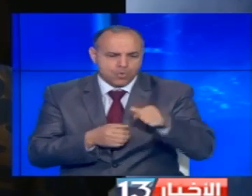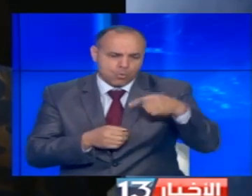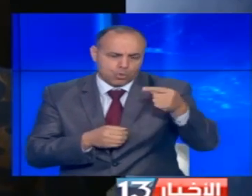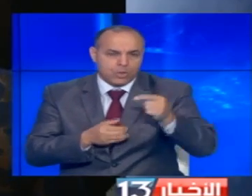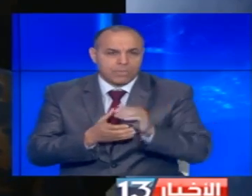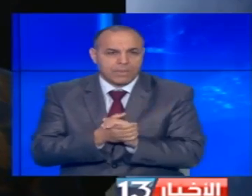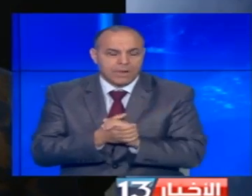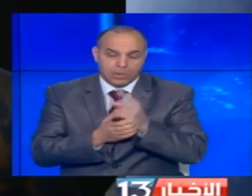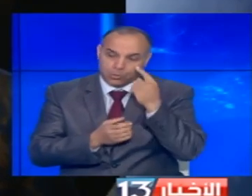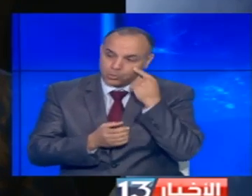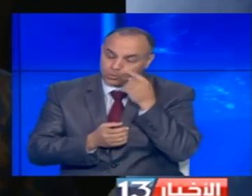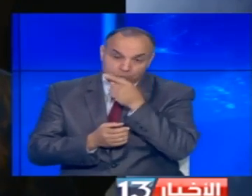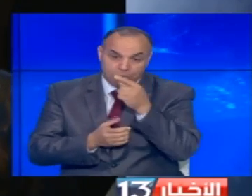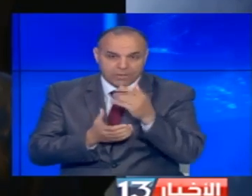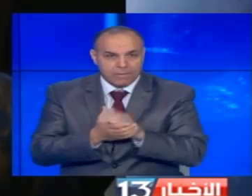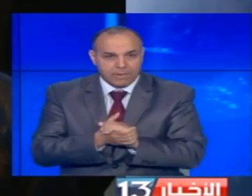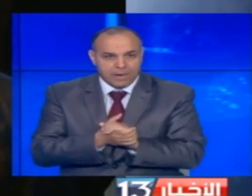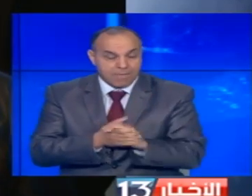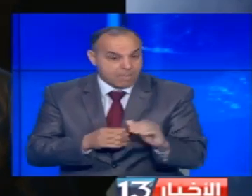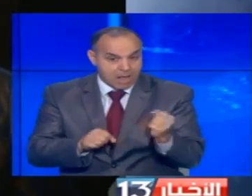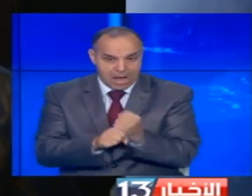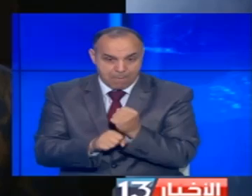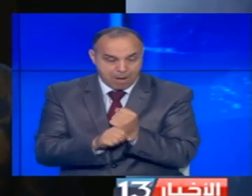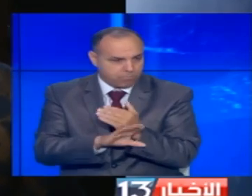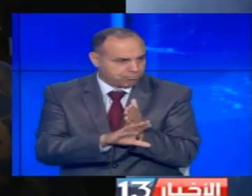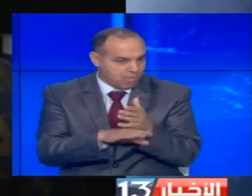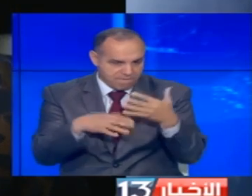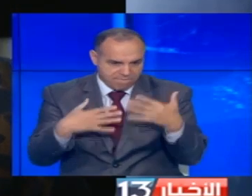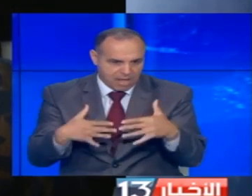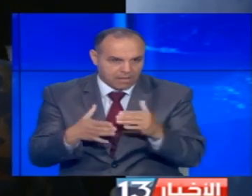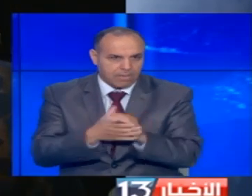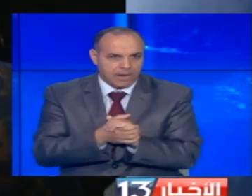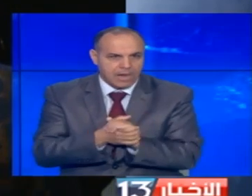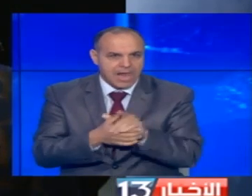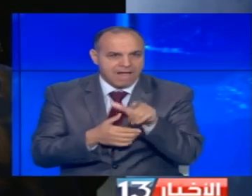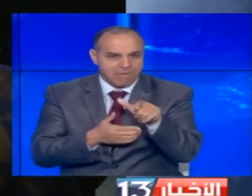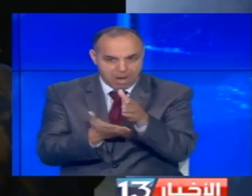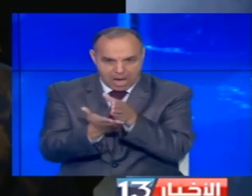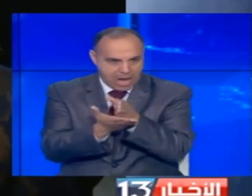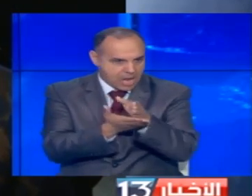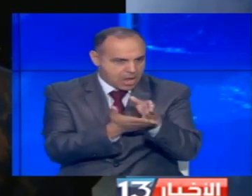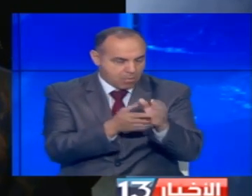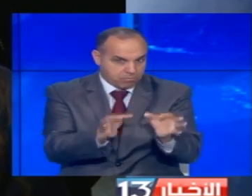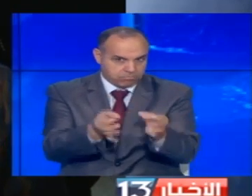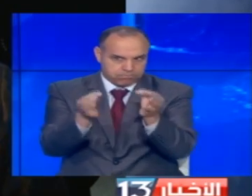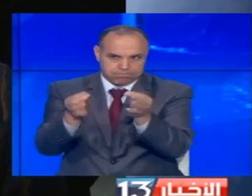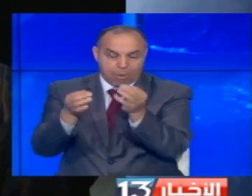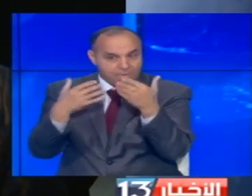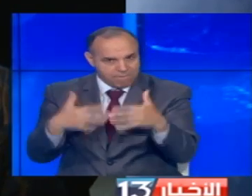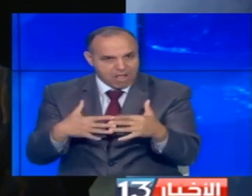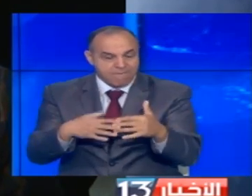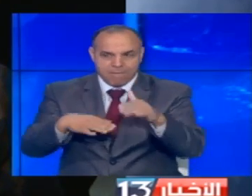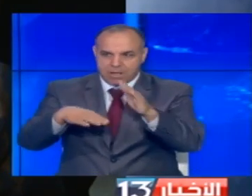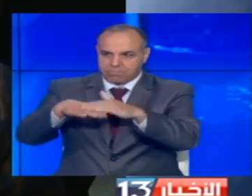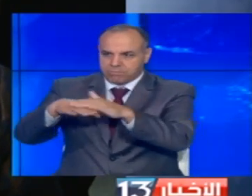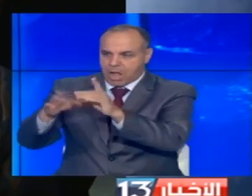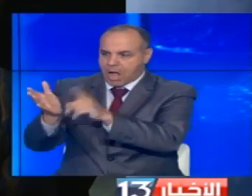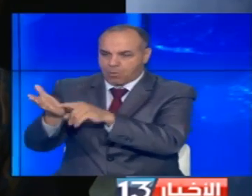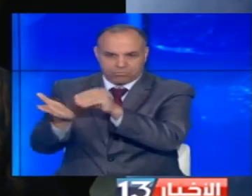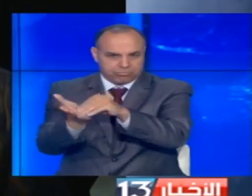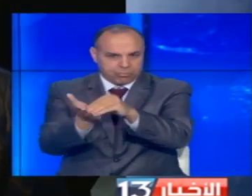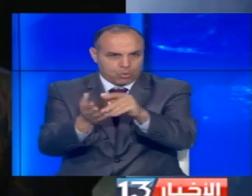هات تراو اللي ثم عمل انجز ثم حقائق كشفت ثم توصيات